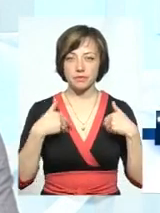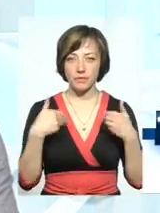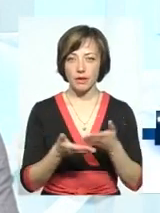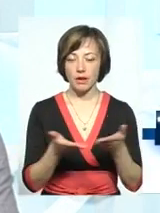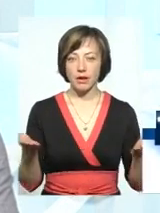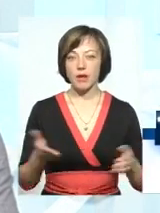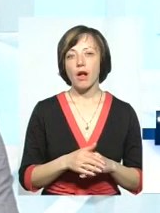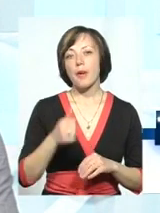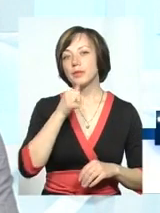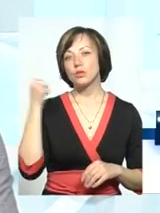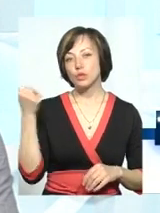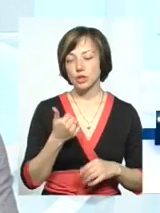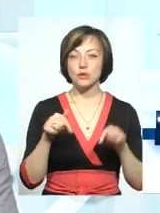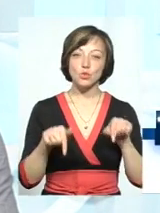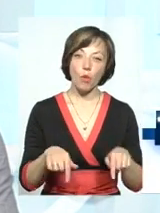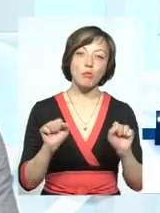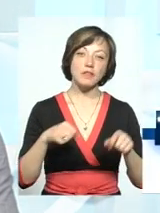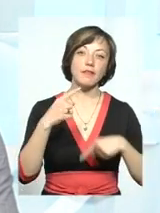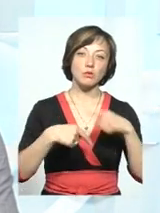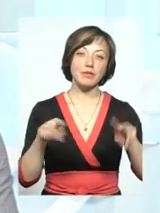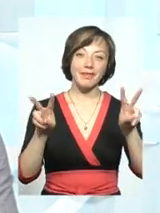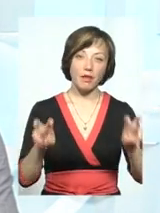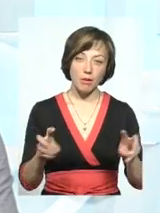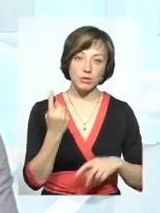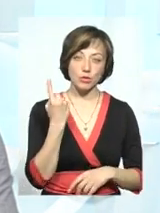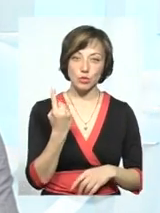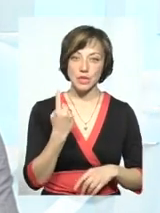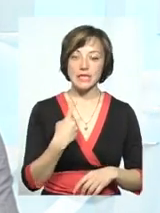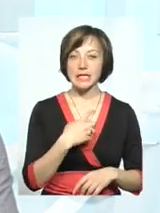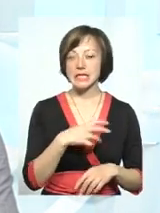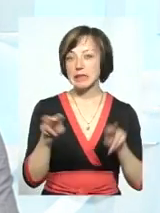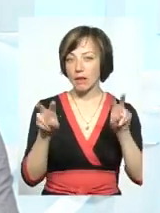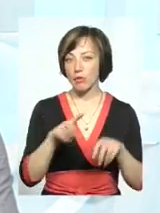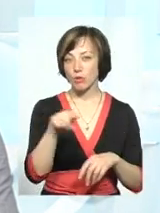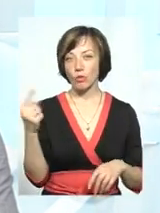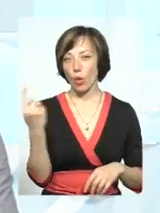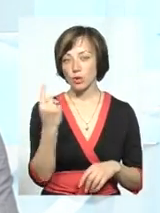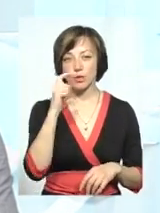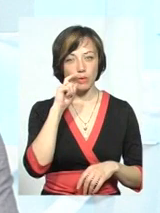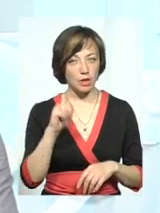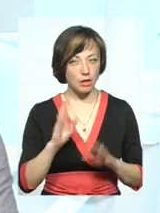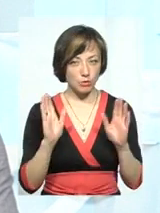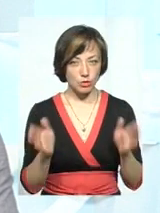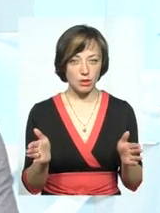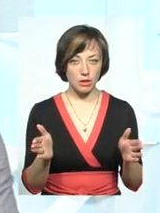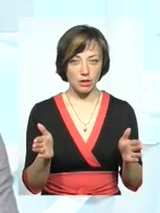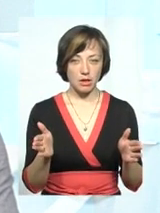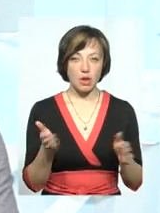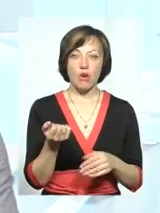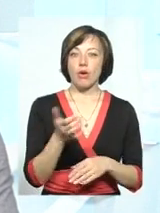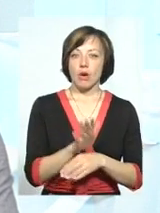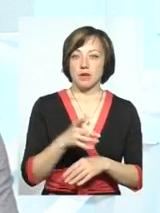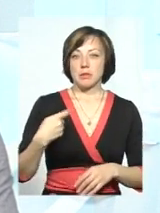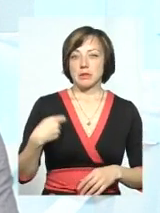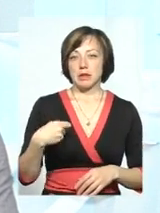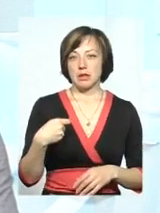минулого тижня і, мабуть, ще й цього, а можливо, і наступного, темою, однією темою з тем номер один в Україні буде все ж таки той указ президента